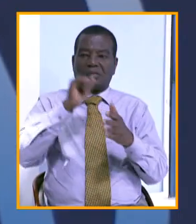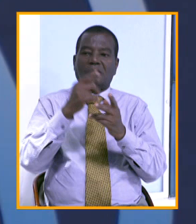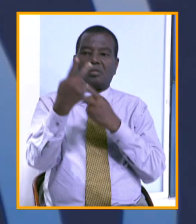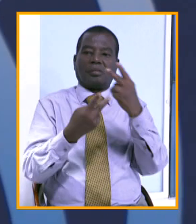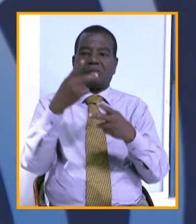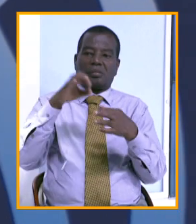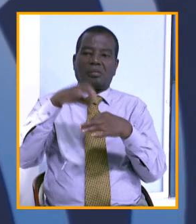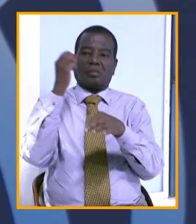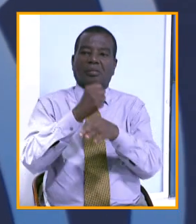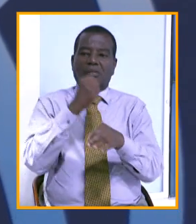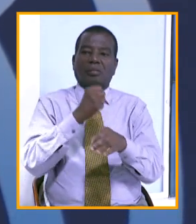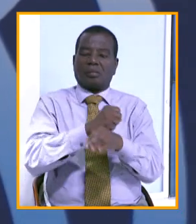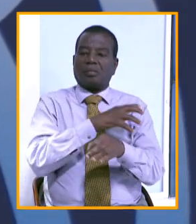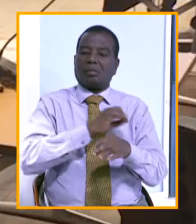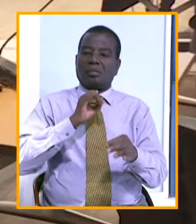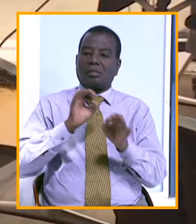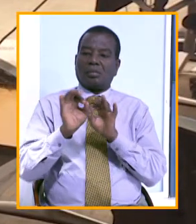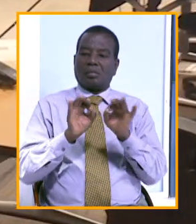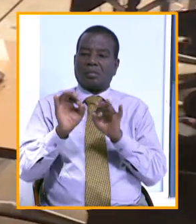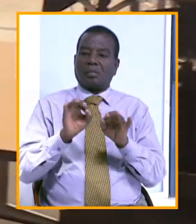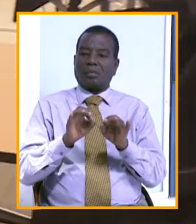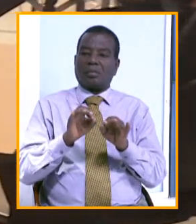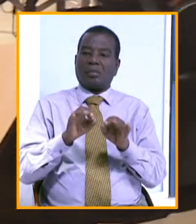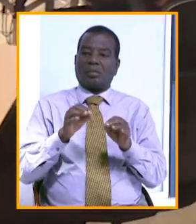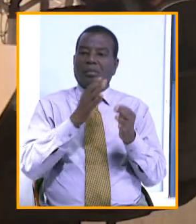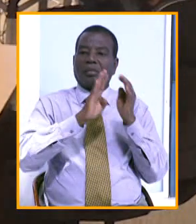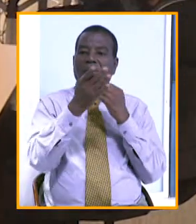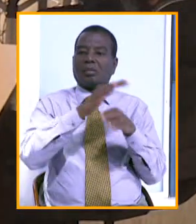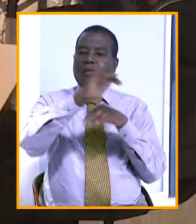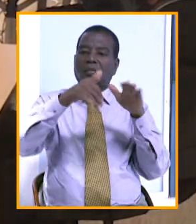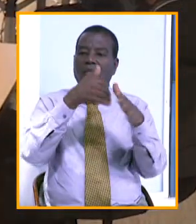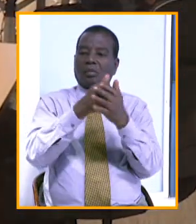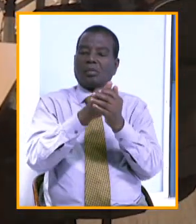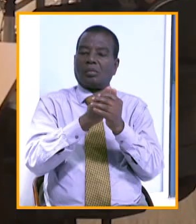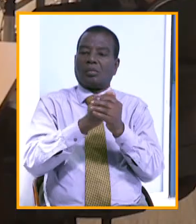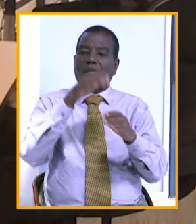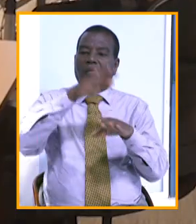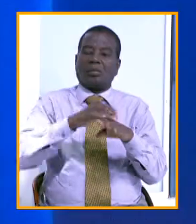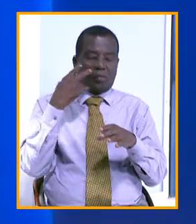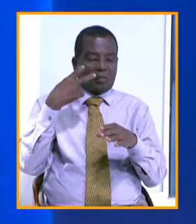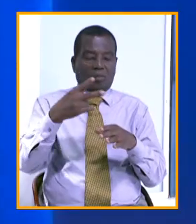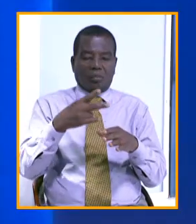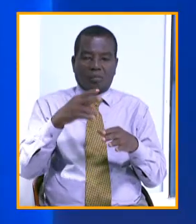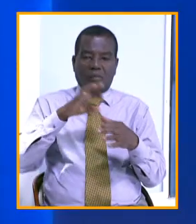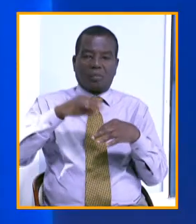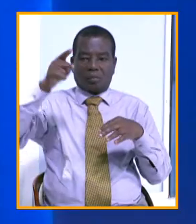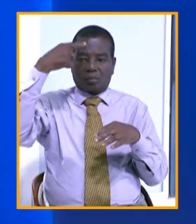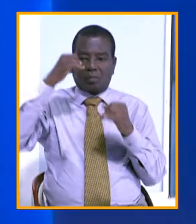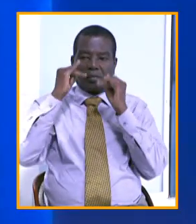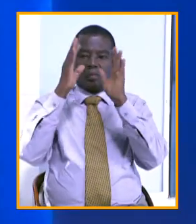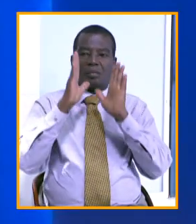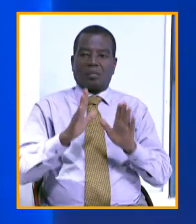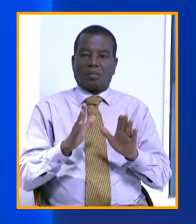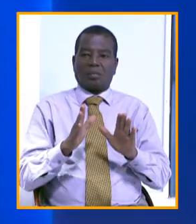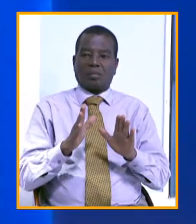Banque mondiale. Patrick Hachi expose devant le Conseil des administrateurs de l'institution sur la vision 2030 du gouvernement